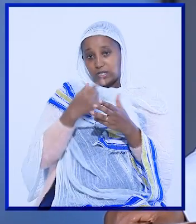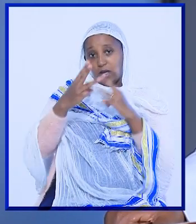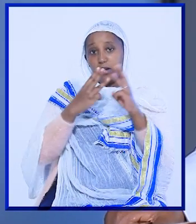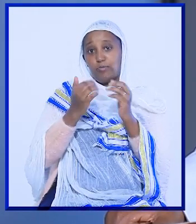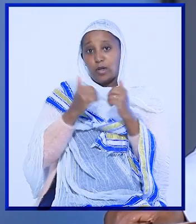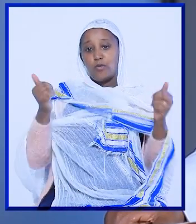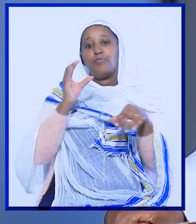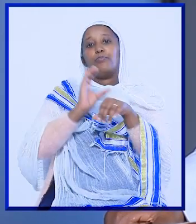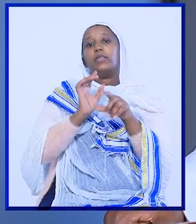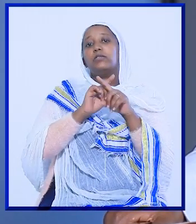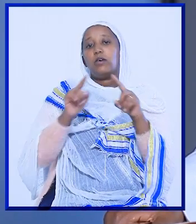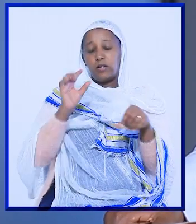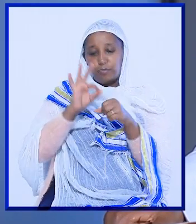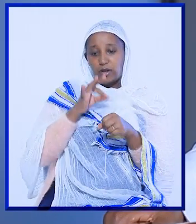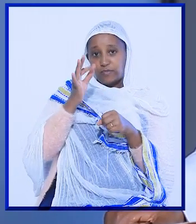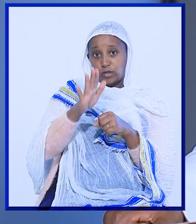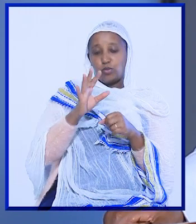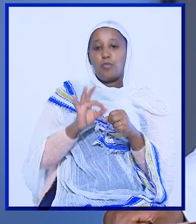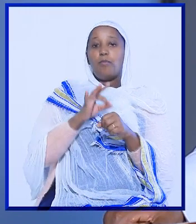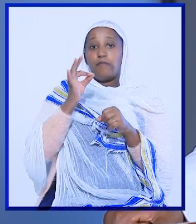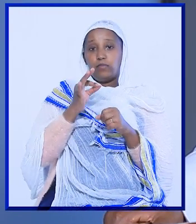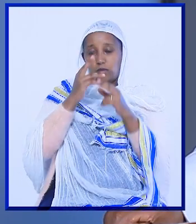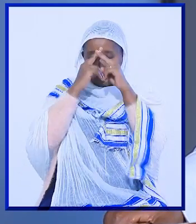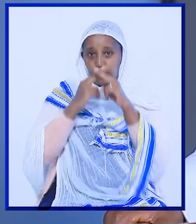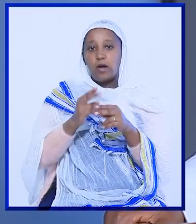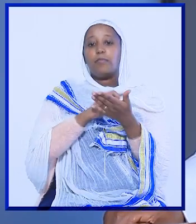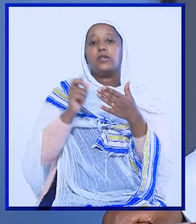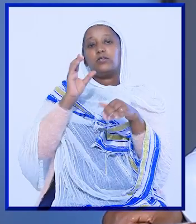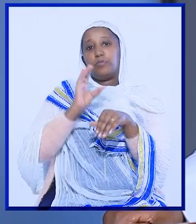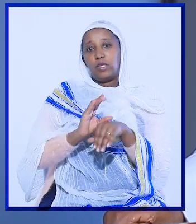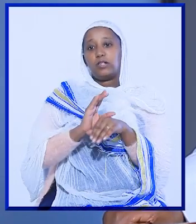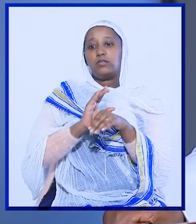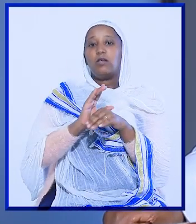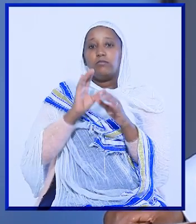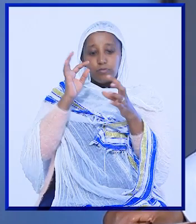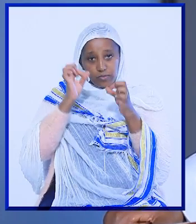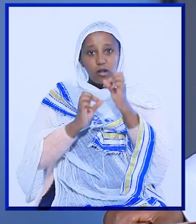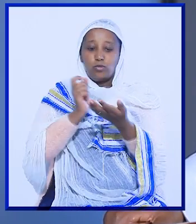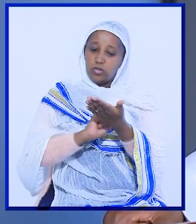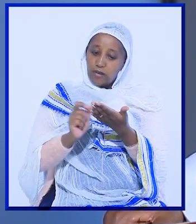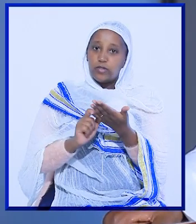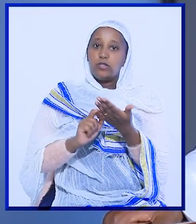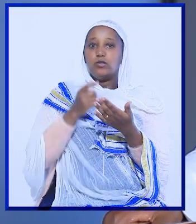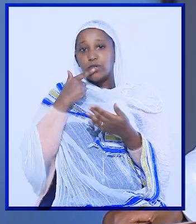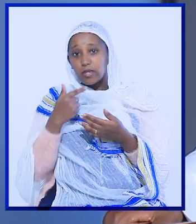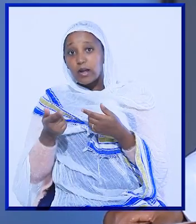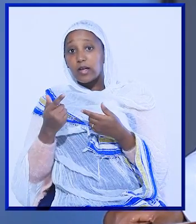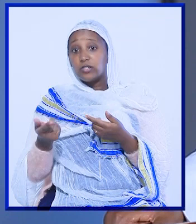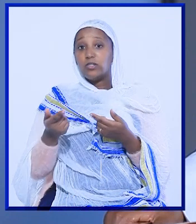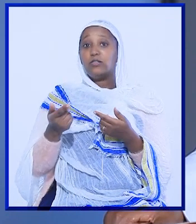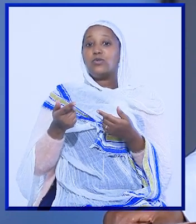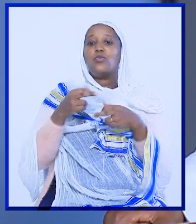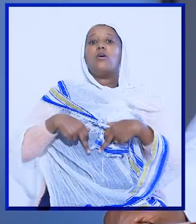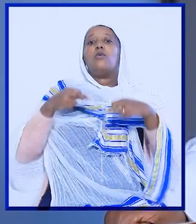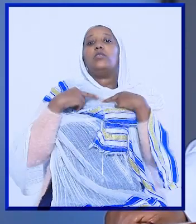እንኳን በስጋ በሞተ ስጋ ከዚህ ዓለም ቢለዩ ቤተ ክርስቲያን ግን በነፍሳቸው በመንፈሳቸው አክብራቸው በቅድስት ቤተ ክርስቲያን ገድላቸውን